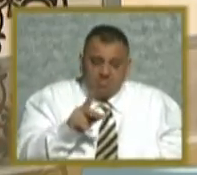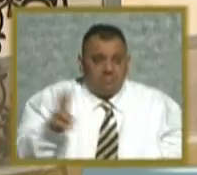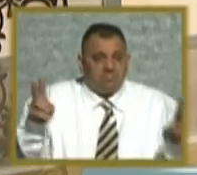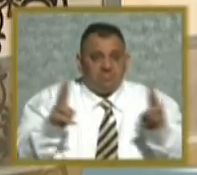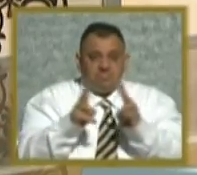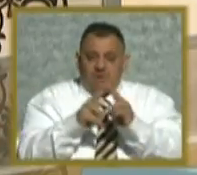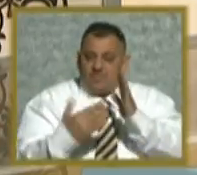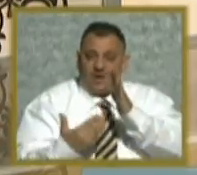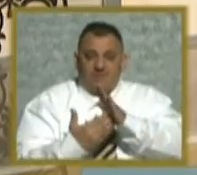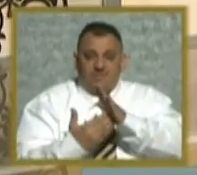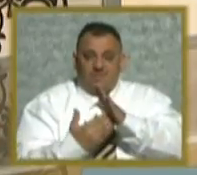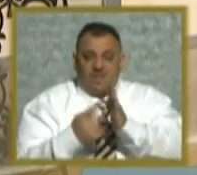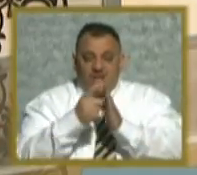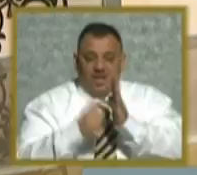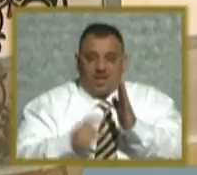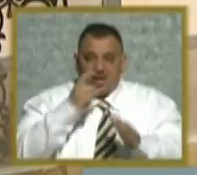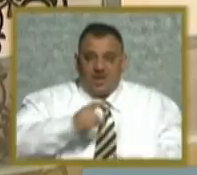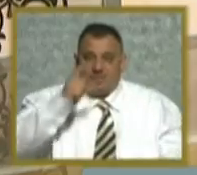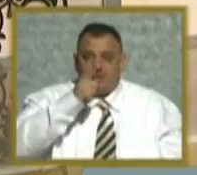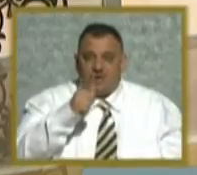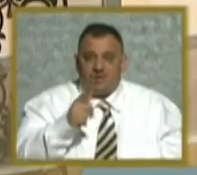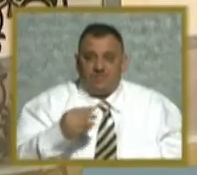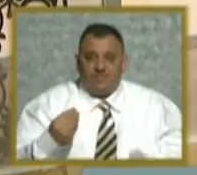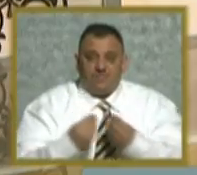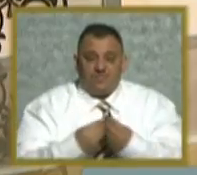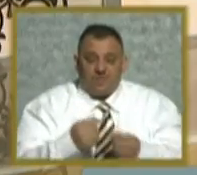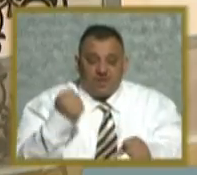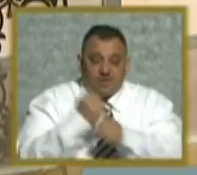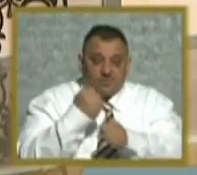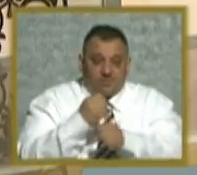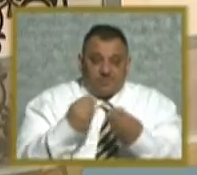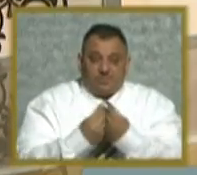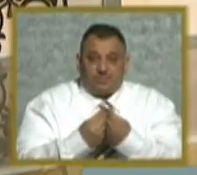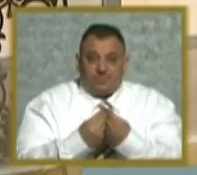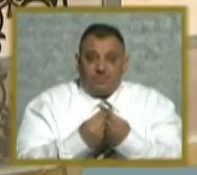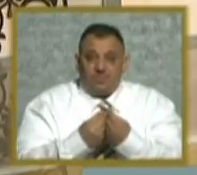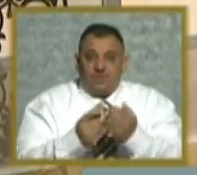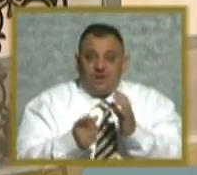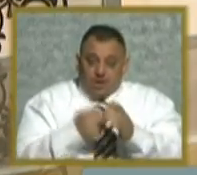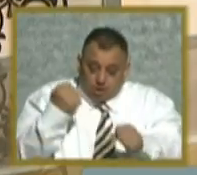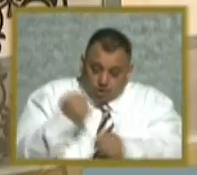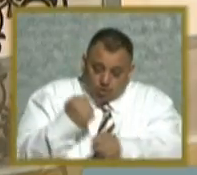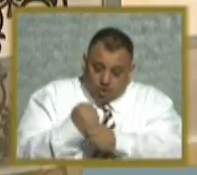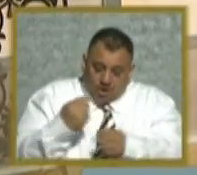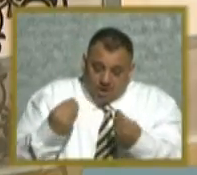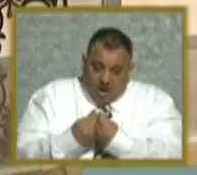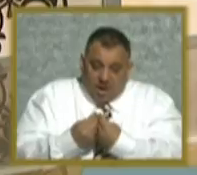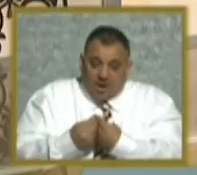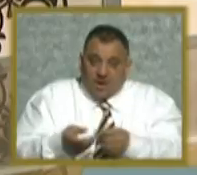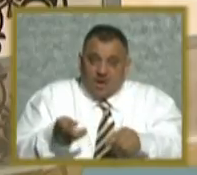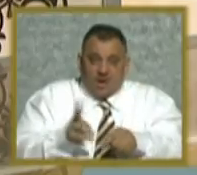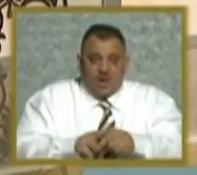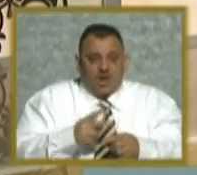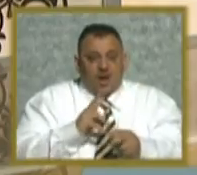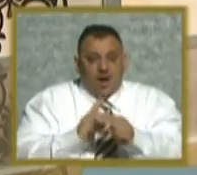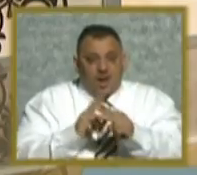فما حكم الشرع؟ ما يفطر معاكم، يفطر ولا يشتغل؟ هو يشتغل معنا في العمل بعد، لكن احنا